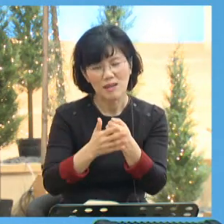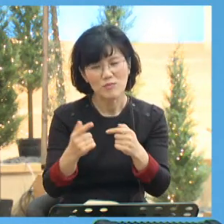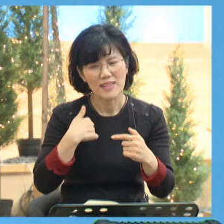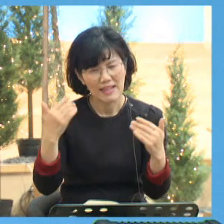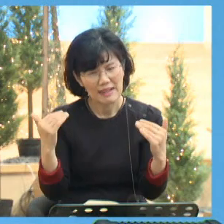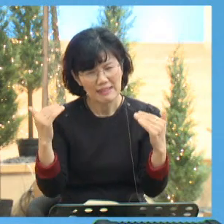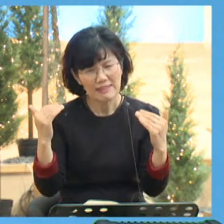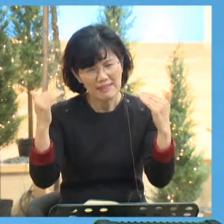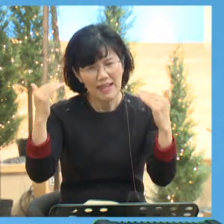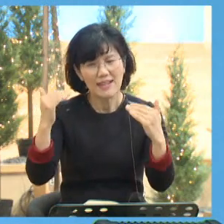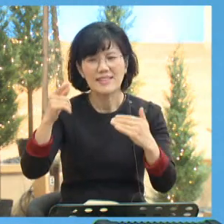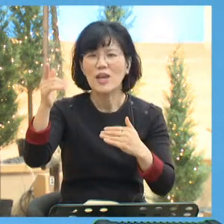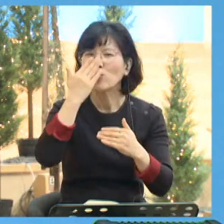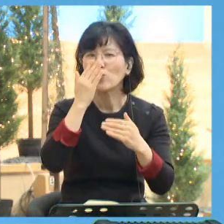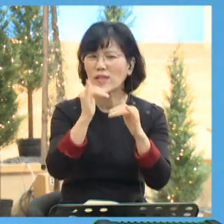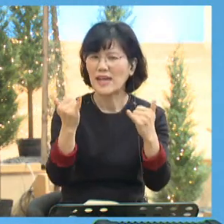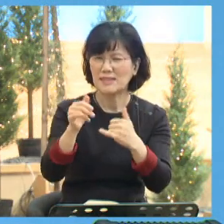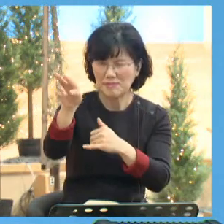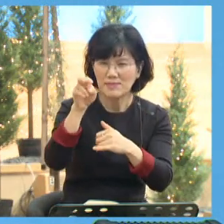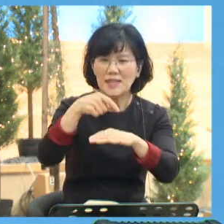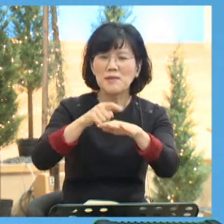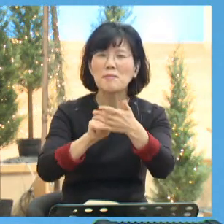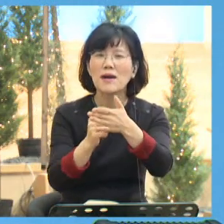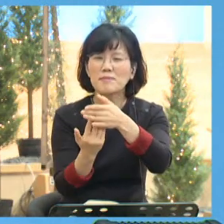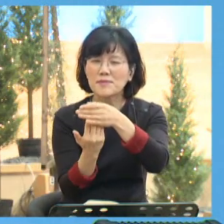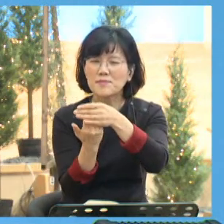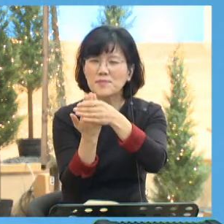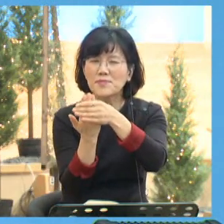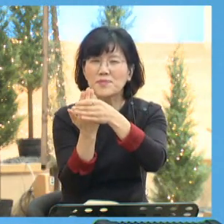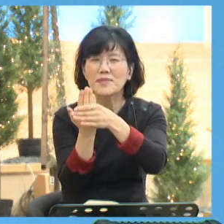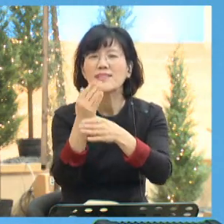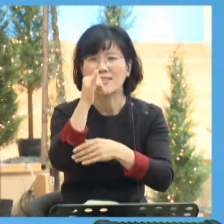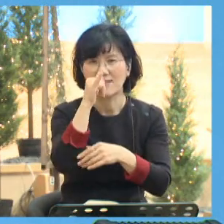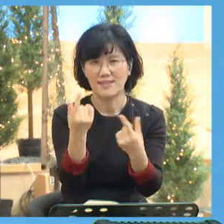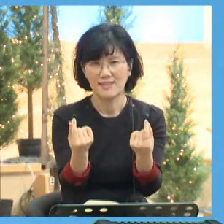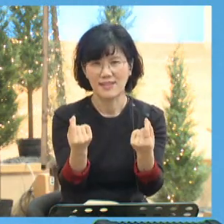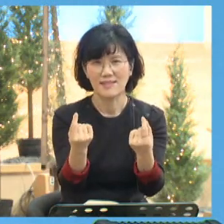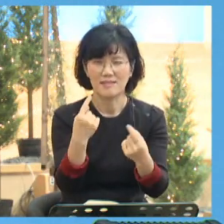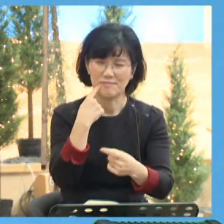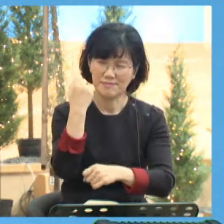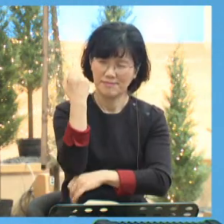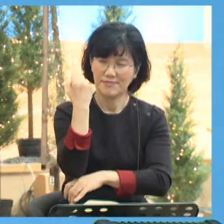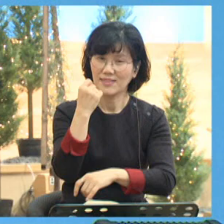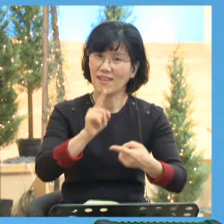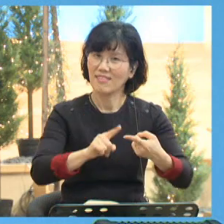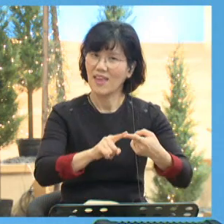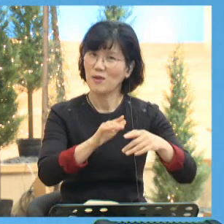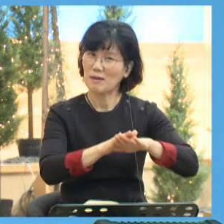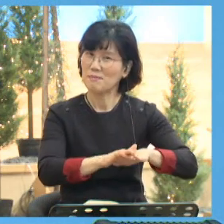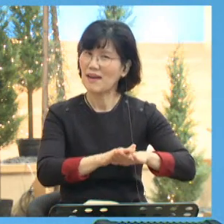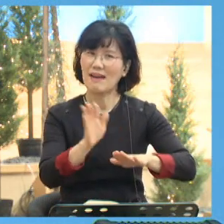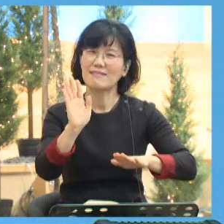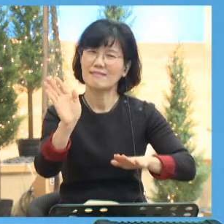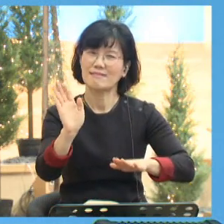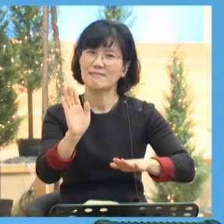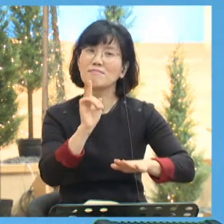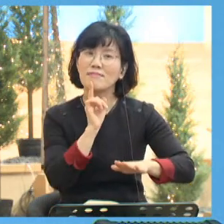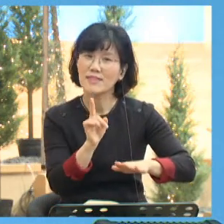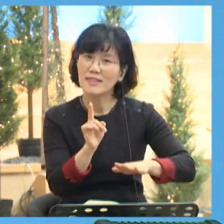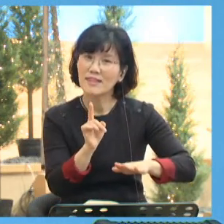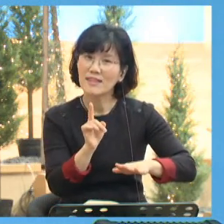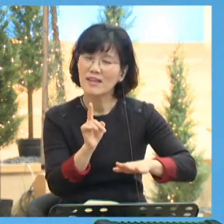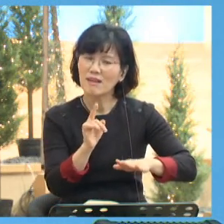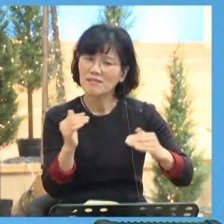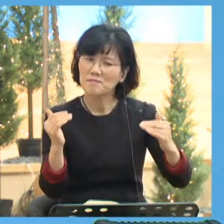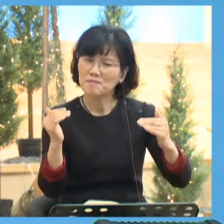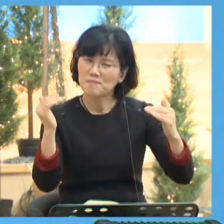유대인들이 혐오하는 마음이 제 마음속에 내 자리 잡기 자 거죠 20 뿌리가 그냥 있나요 자리잡음 그냥 있나요 아니라 그랬잖아요